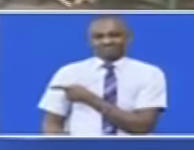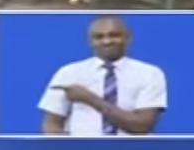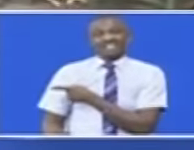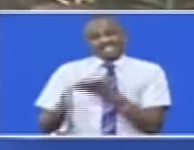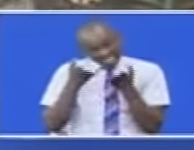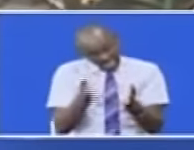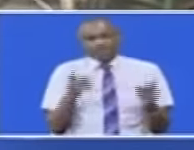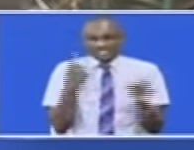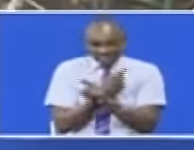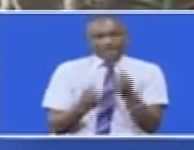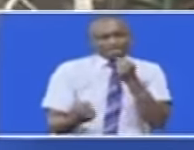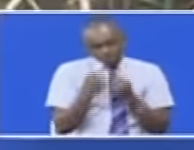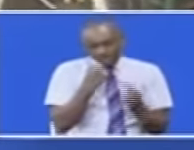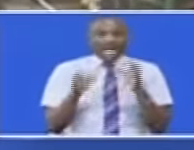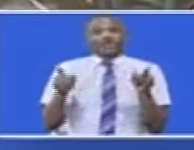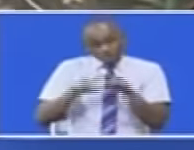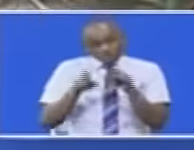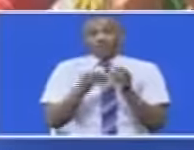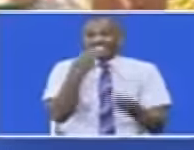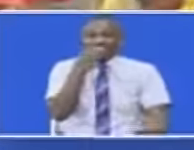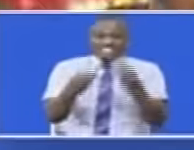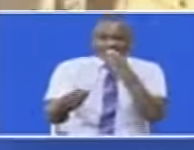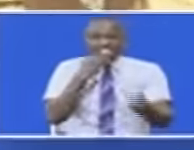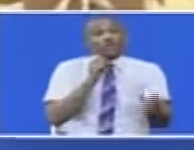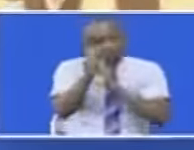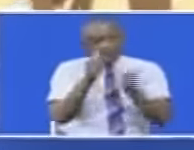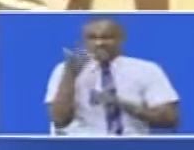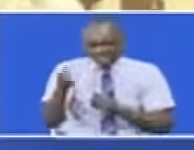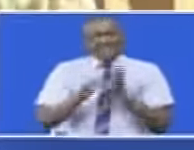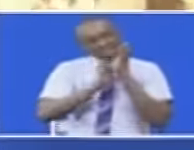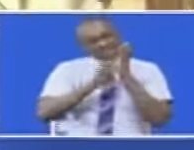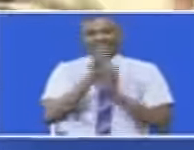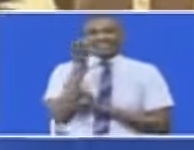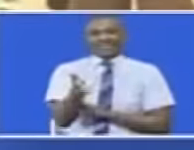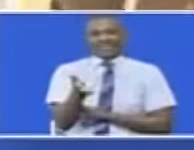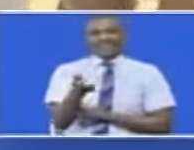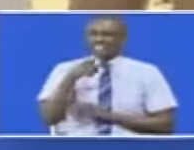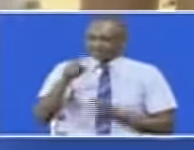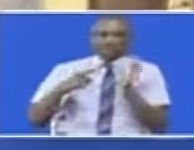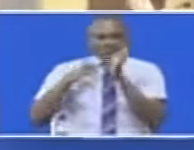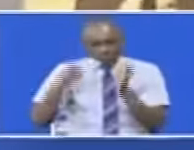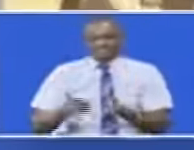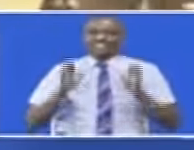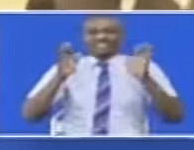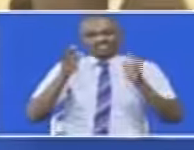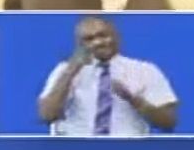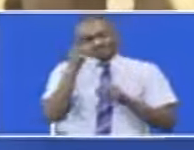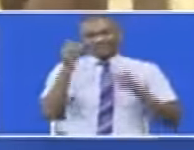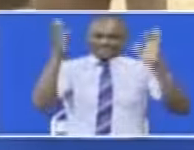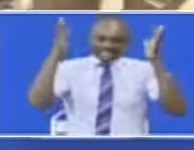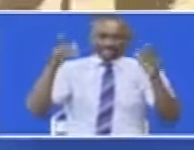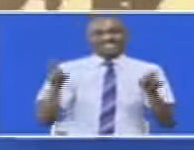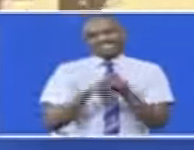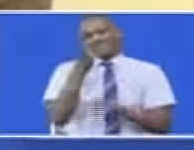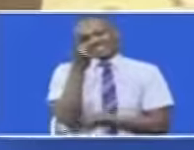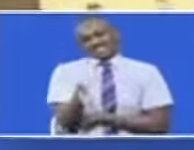Huku mashindano mengine kama kula na burudani mbalimbali zilizotia fora sikukucha zikiashiria sikukuu ya Krismasi kia ina yake